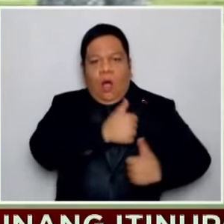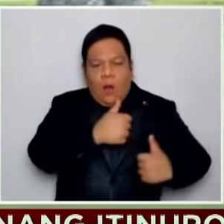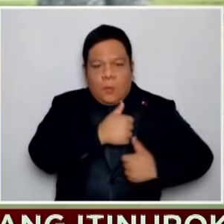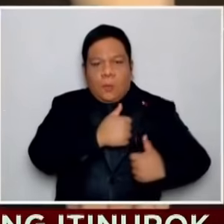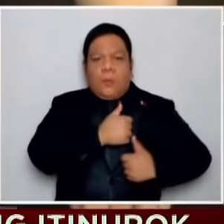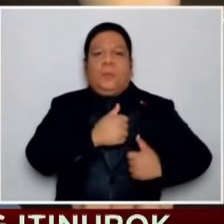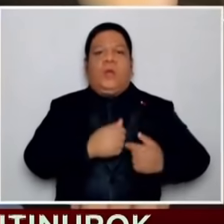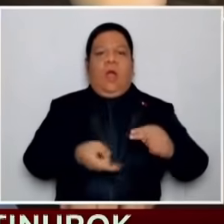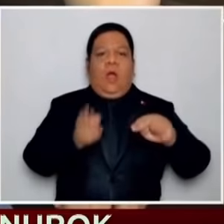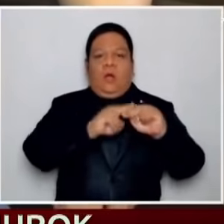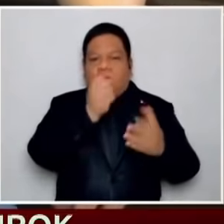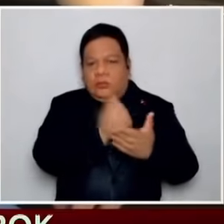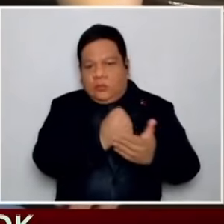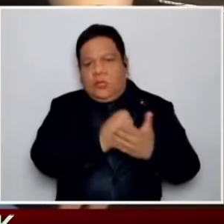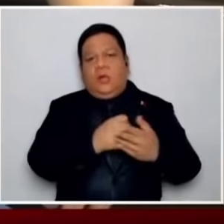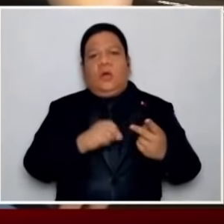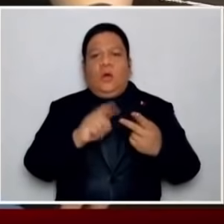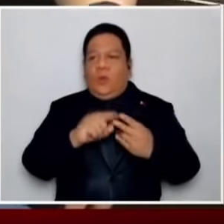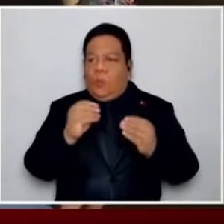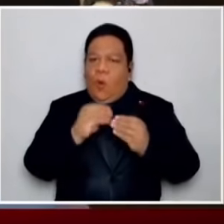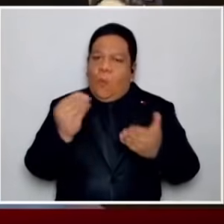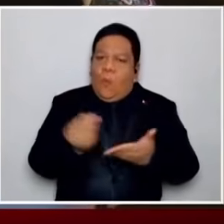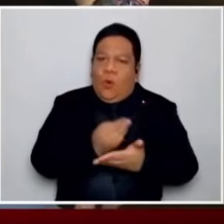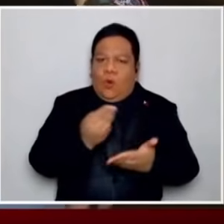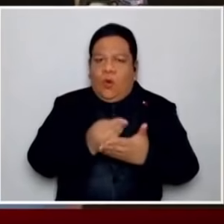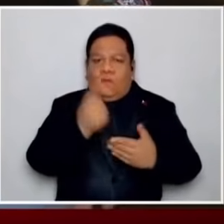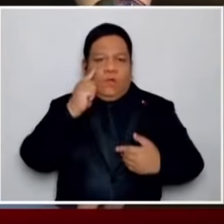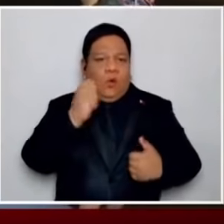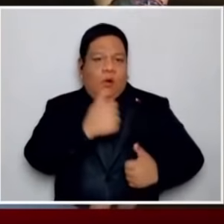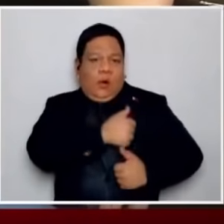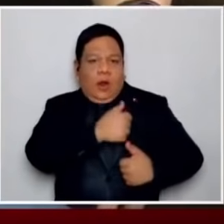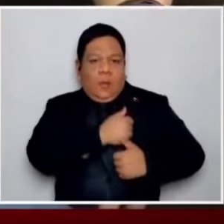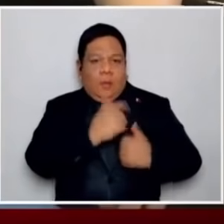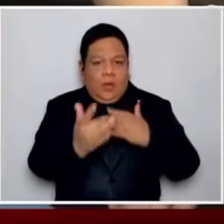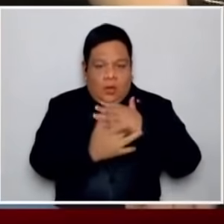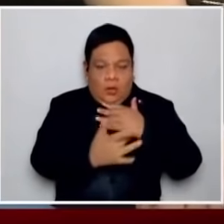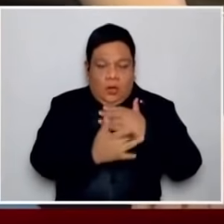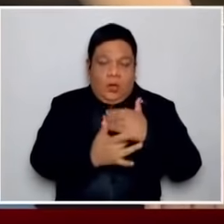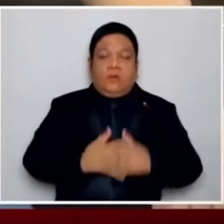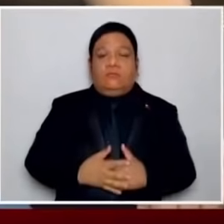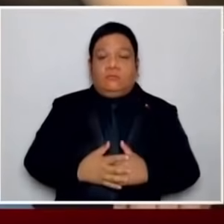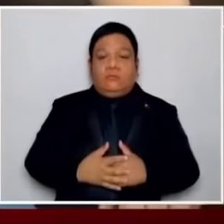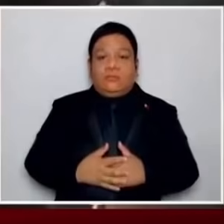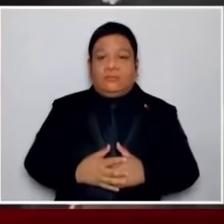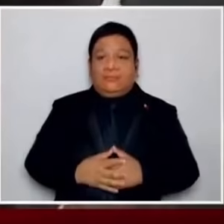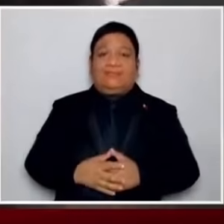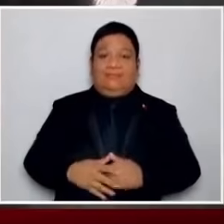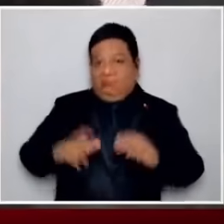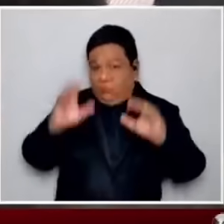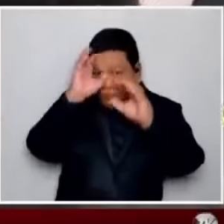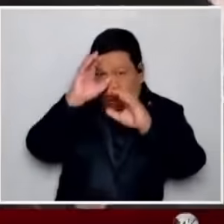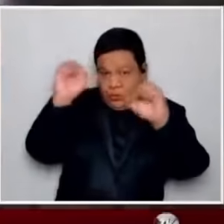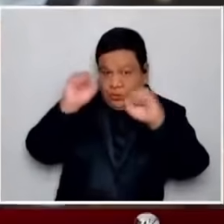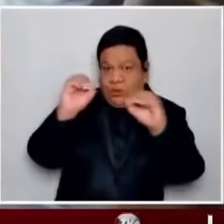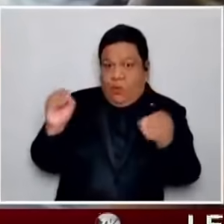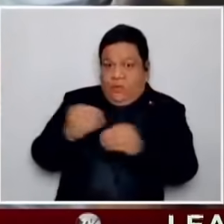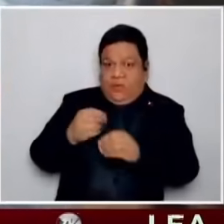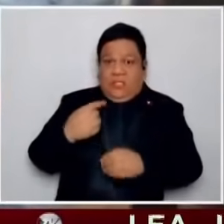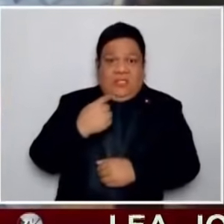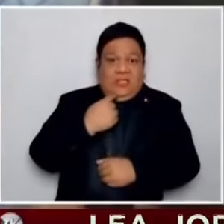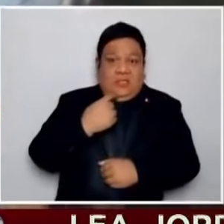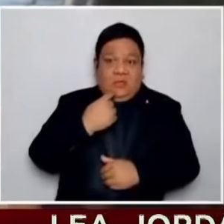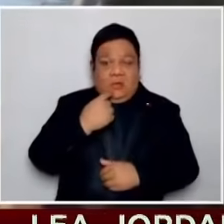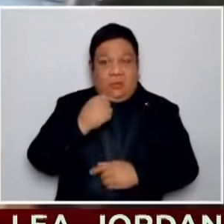AFP. Itinanggi naman ng palasyo na ang pagtakbo ng Pangulo bilang senador sa susunod na halalan ay para takasan